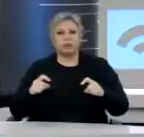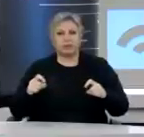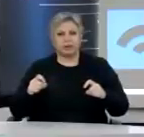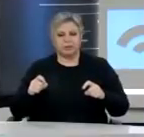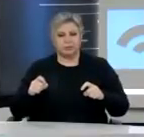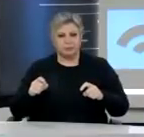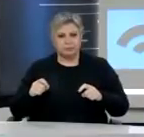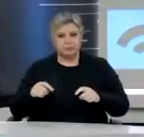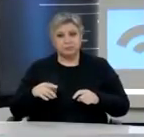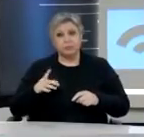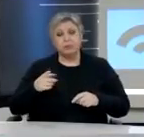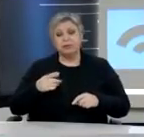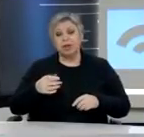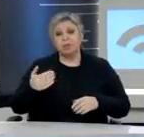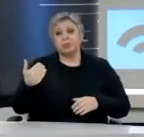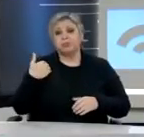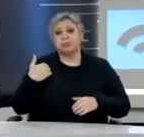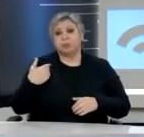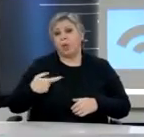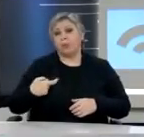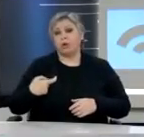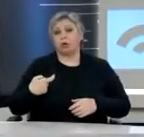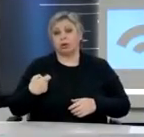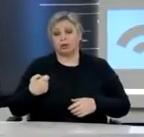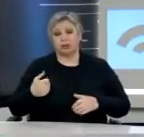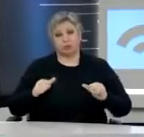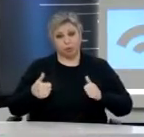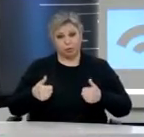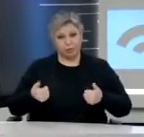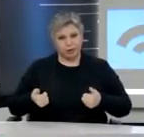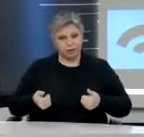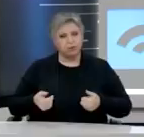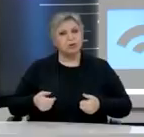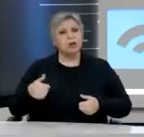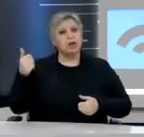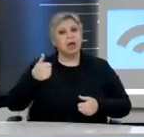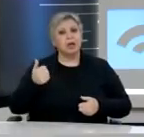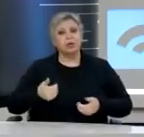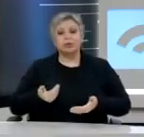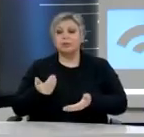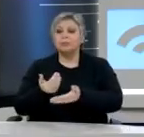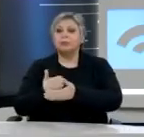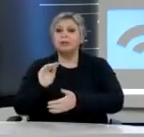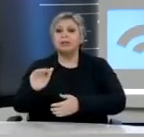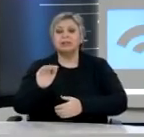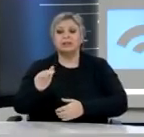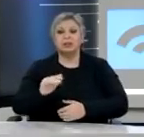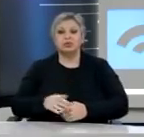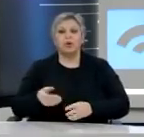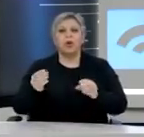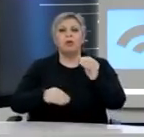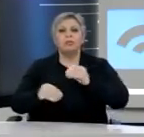και μάλιστα έλεγαν αν τολμάτε, να ζητήσω ψήφο εμπιστοσύνης. Και τώρα που